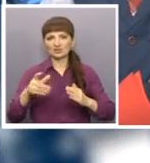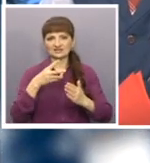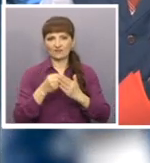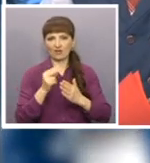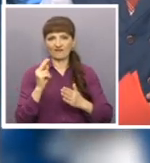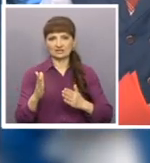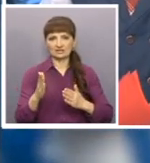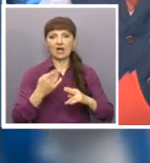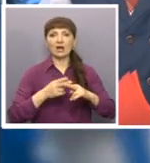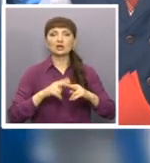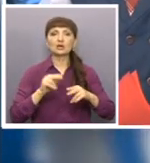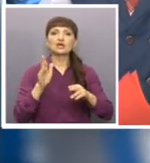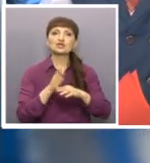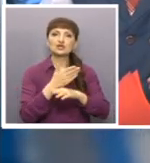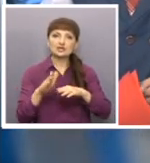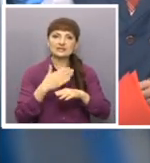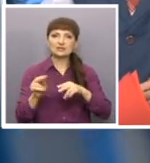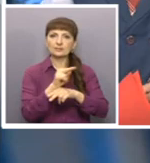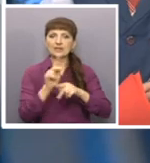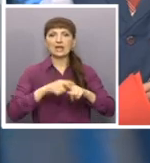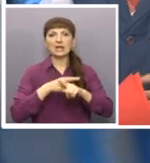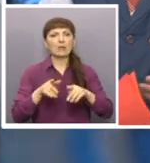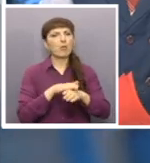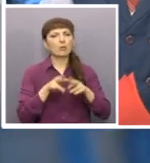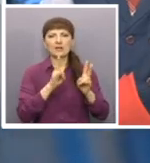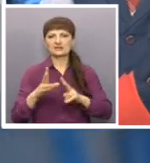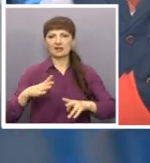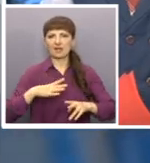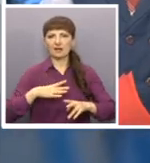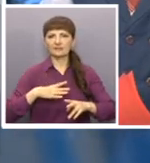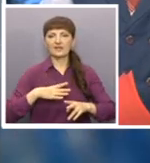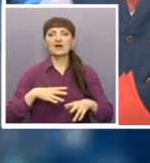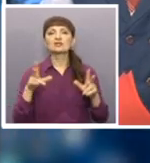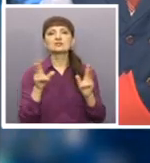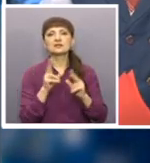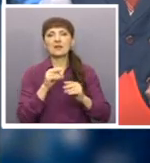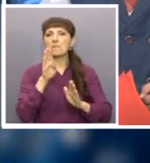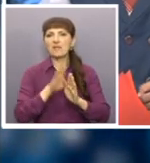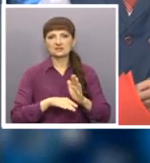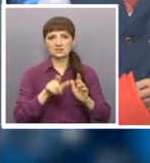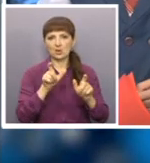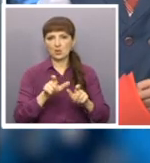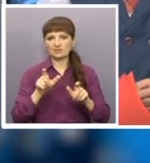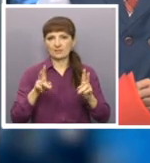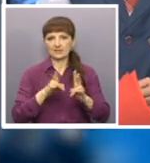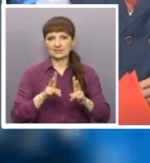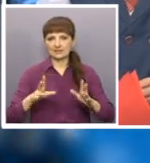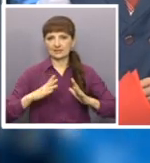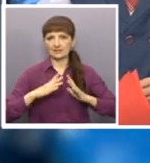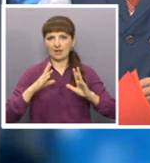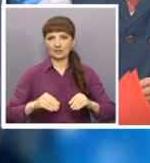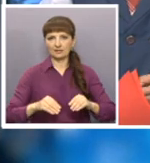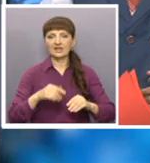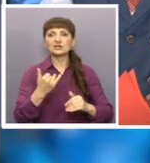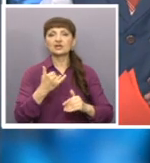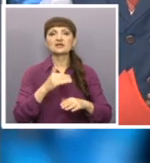квартиры, которые либо частично, либо полностью пострадали. Но, слава богу, обошлось без человеческих жертв. В данном